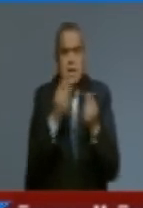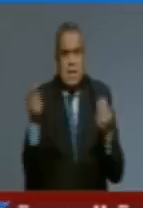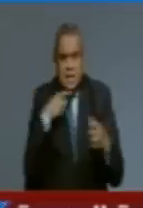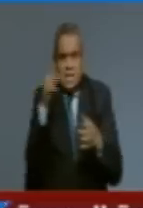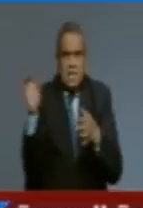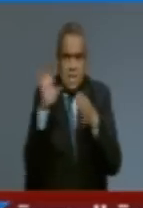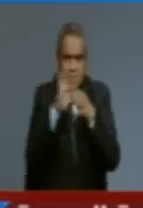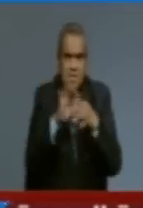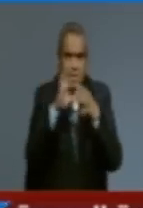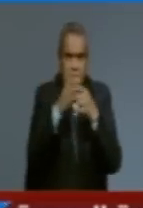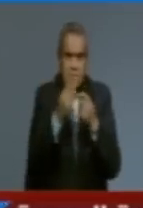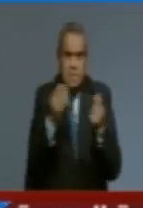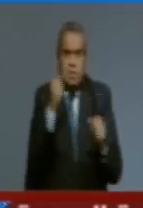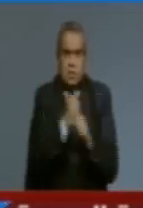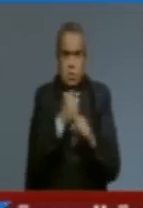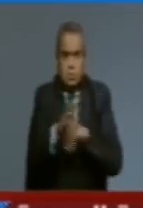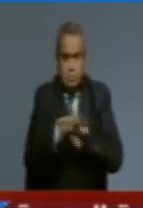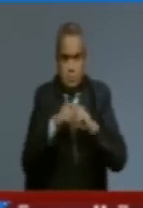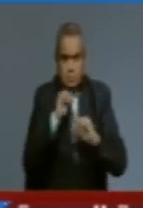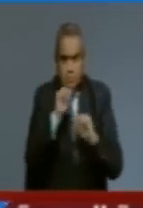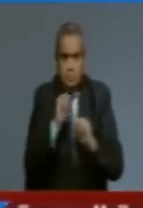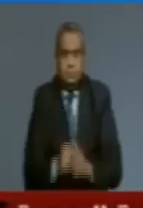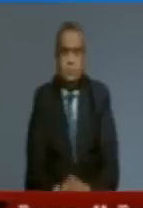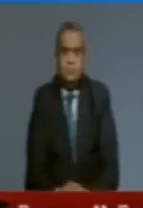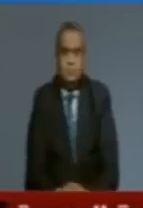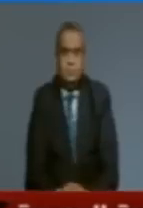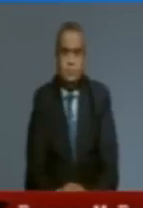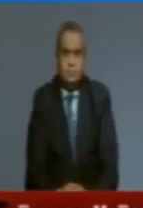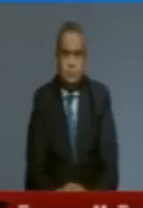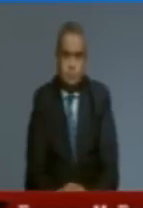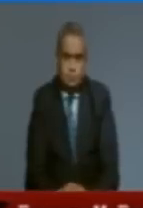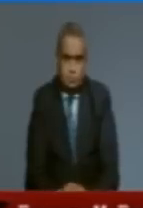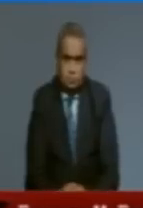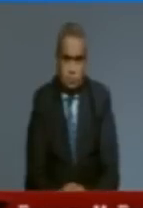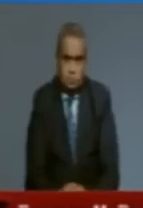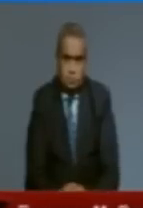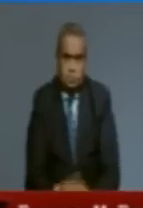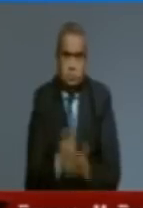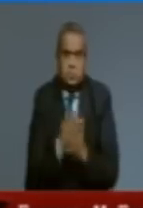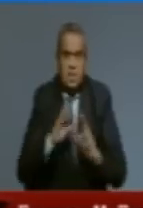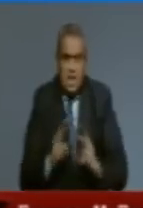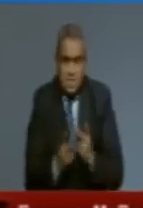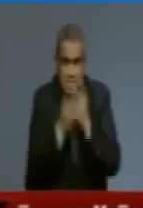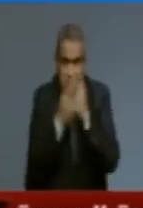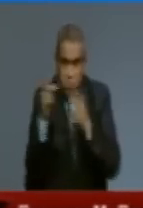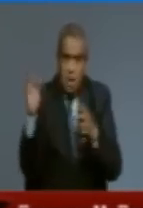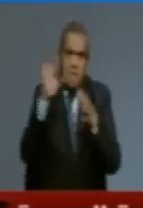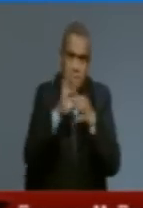تعمل في مجال التطوير الاجتماعي